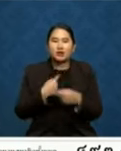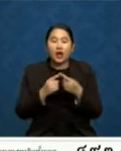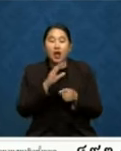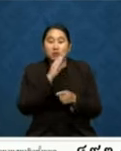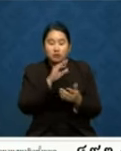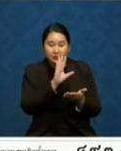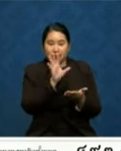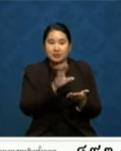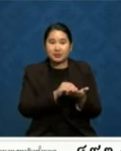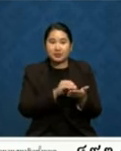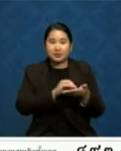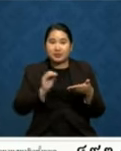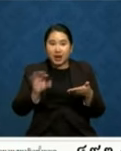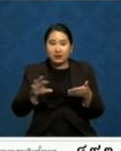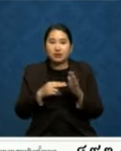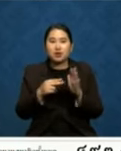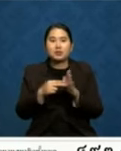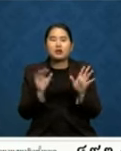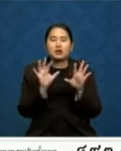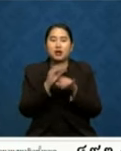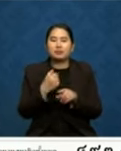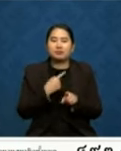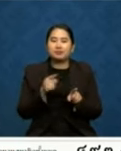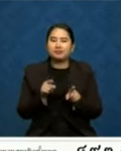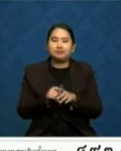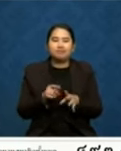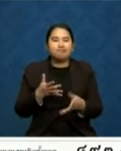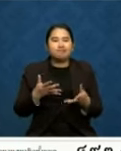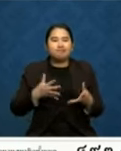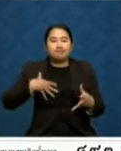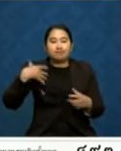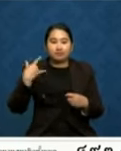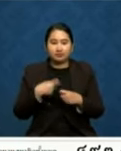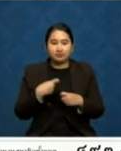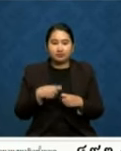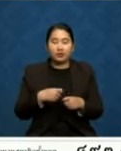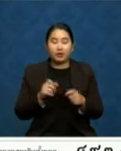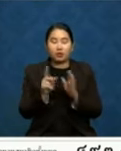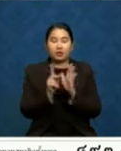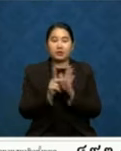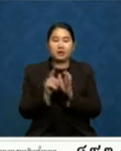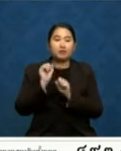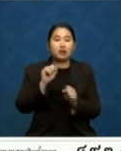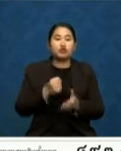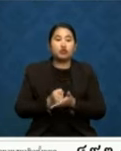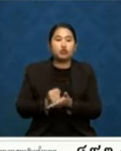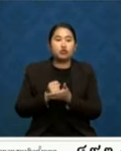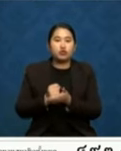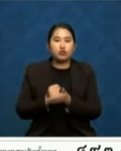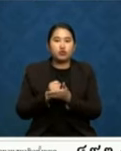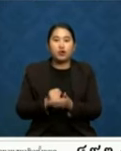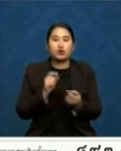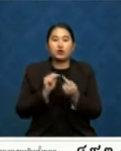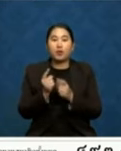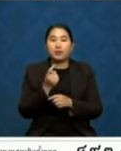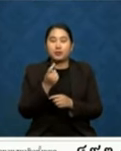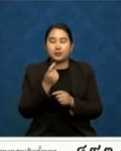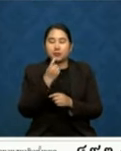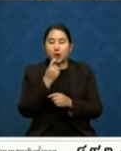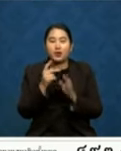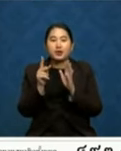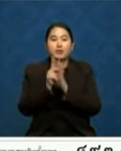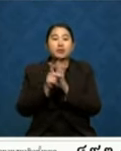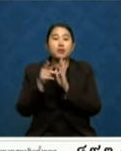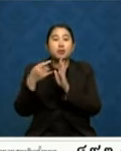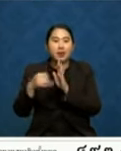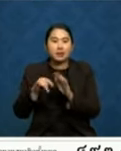ดตรงเนี้ยมันก็เหมือนกับไปตัดแข้งตัดขากันเองนะครับเหมือนกับออกกฎหมายมาเพื่อเอื้อให้กับบุหรี่เถื่อนบุหรี่นอกก็ฝากรั